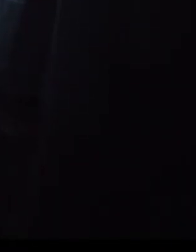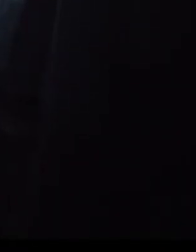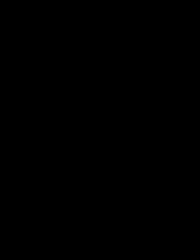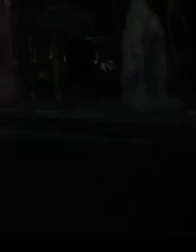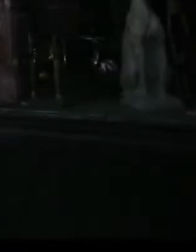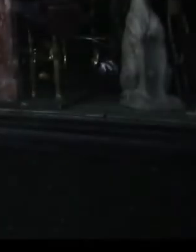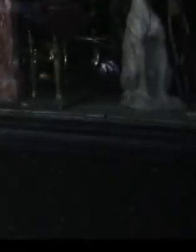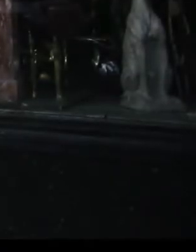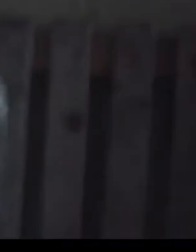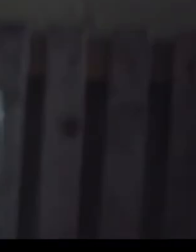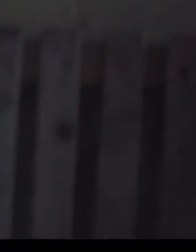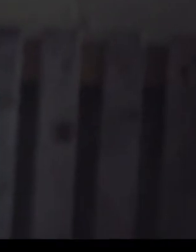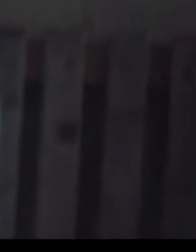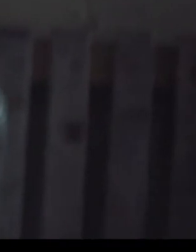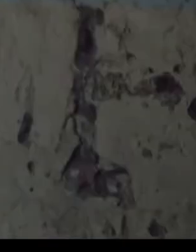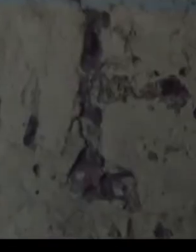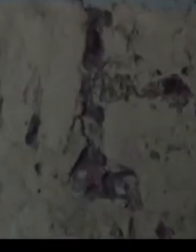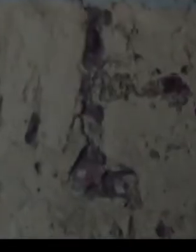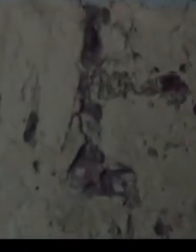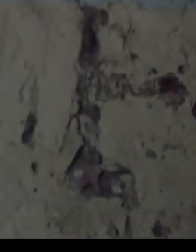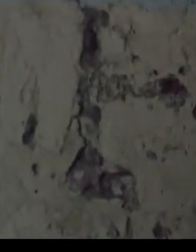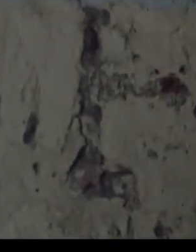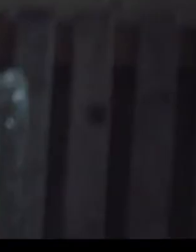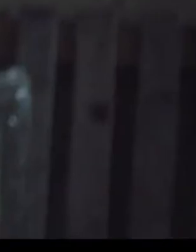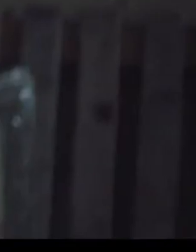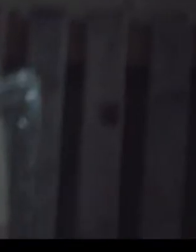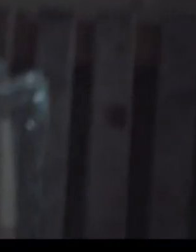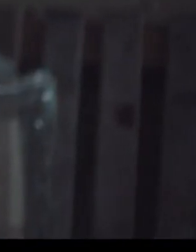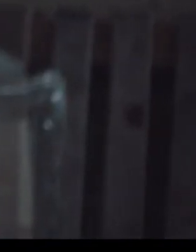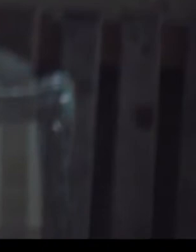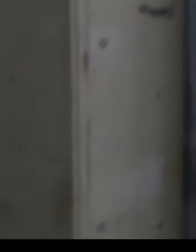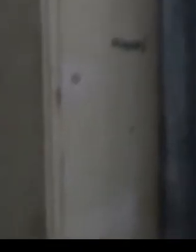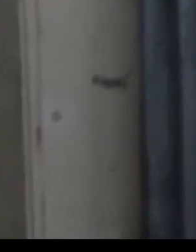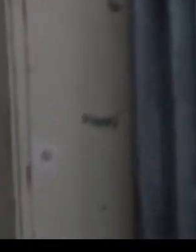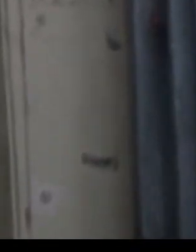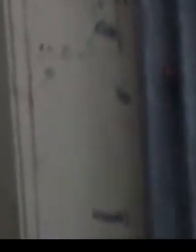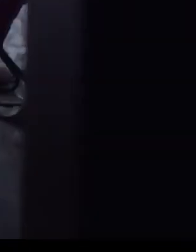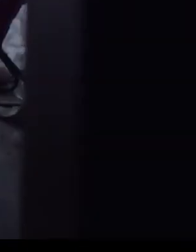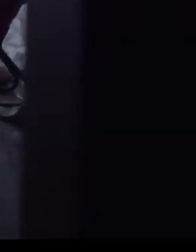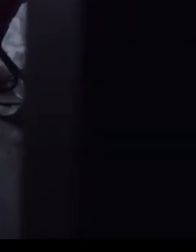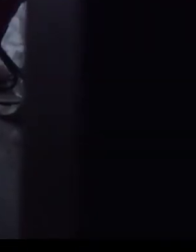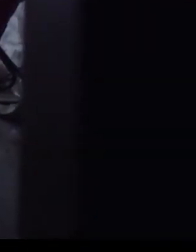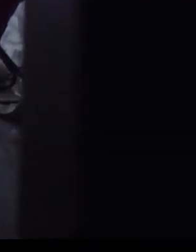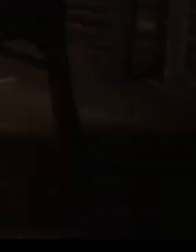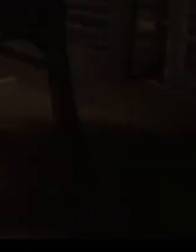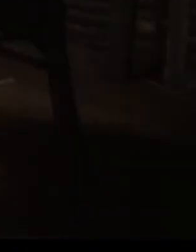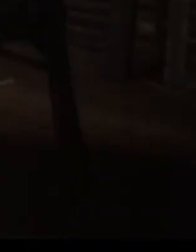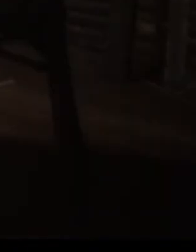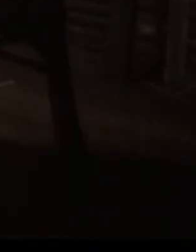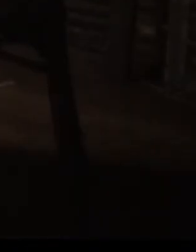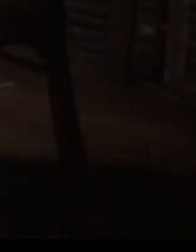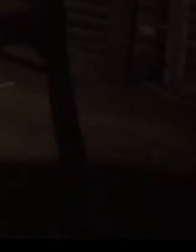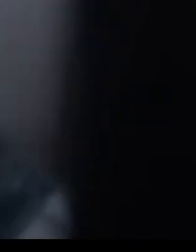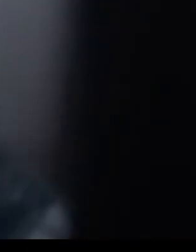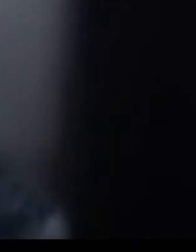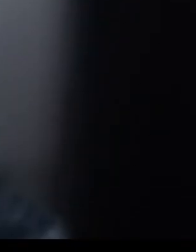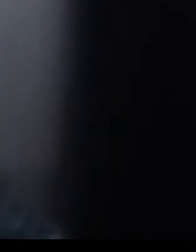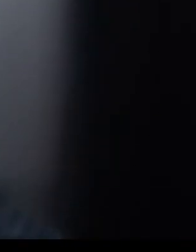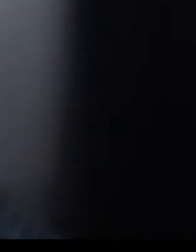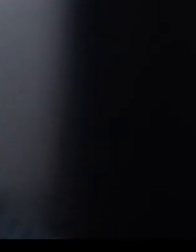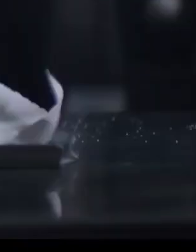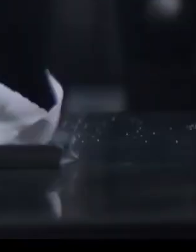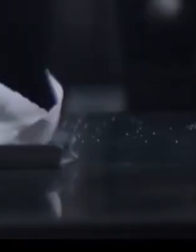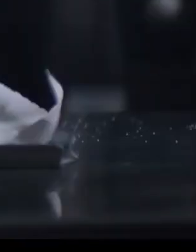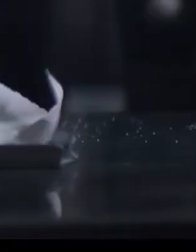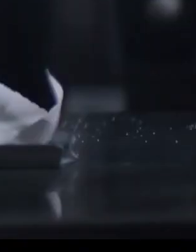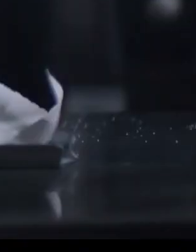꿈에 그리던 베이커리 오픈을 앞두고 사고로 세상을 떠난 사라를 위해 그녀의 엄마 미미와 딸 클라리사 그리고